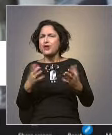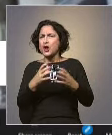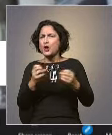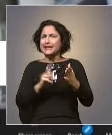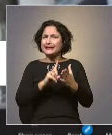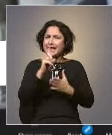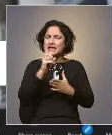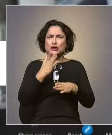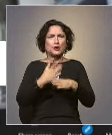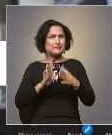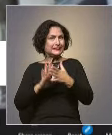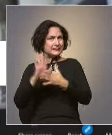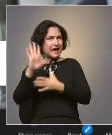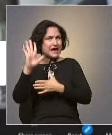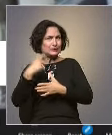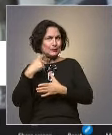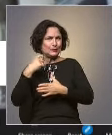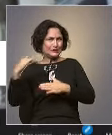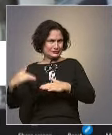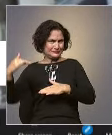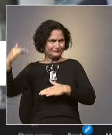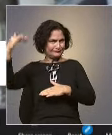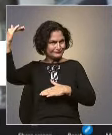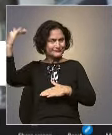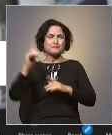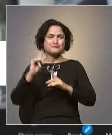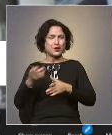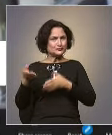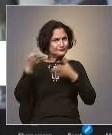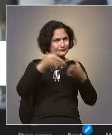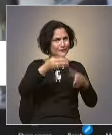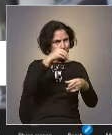15 годишни участници могат да го посетят,